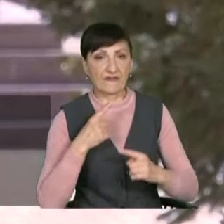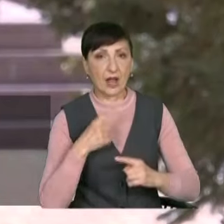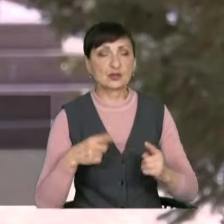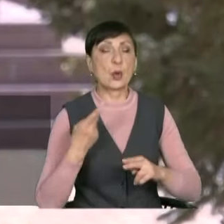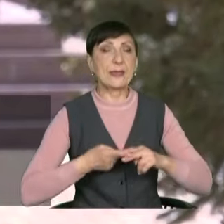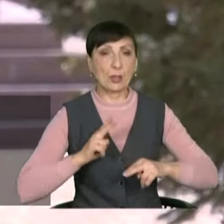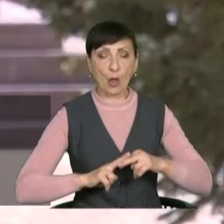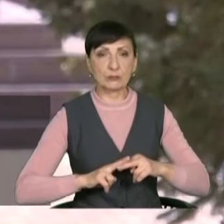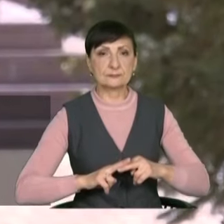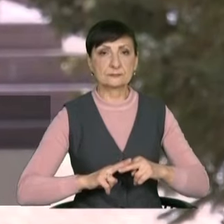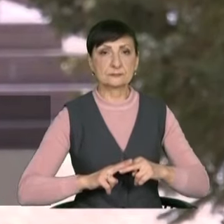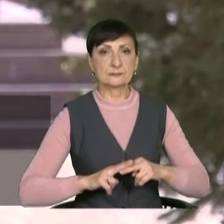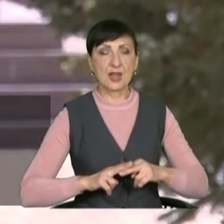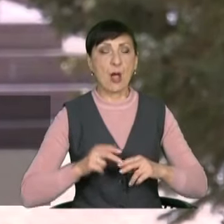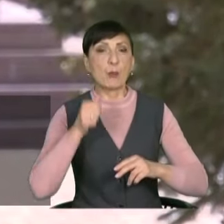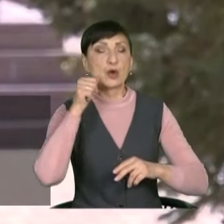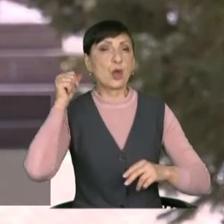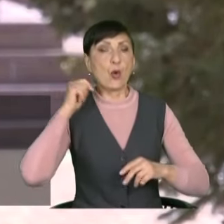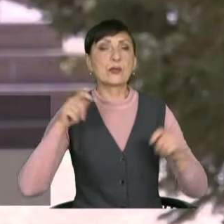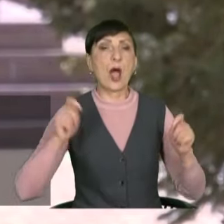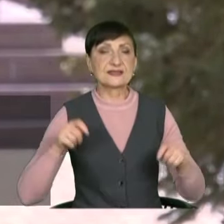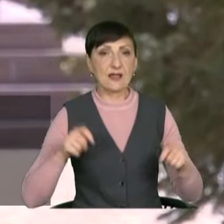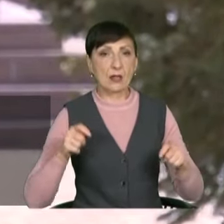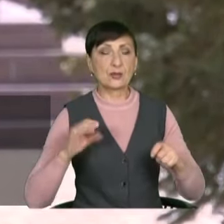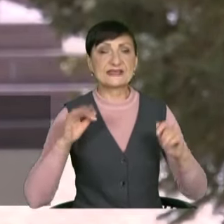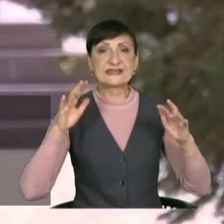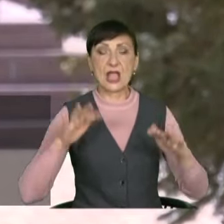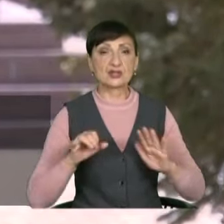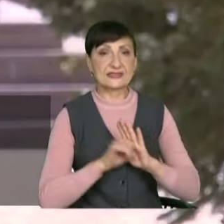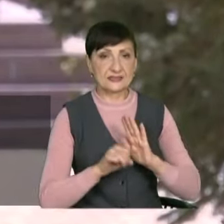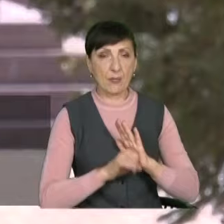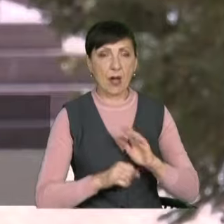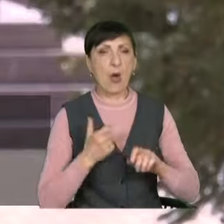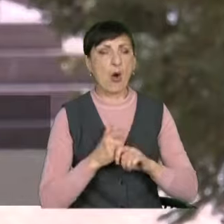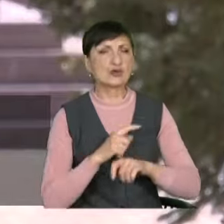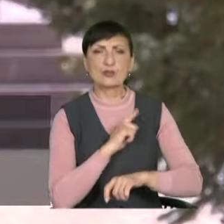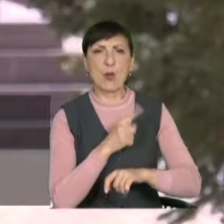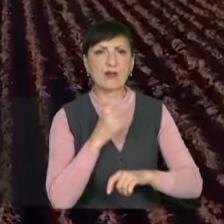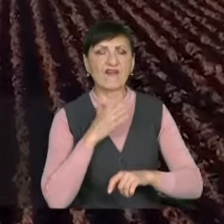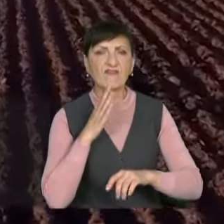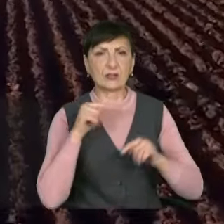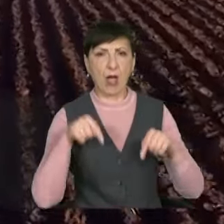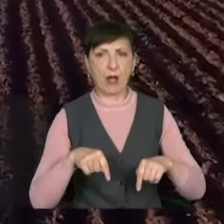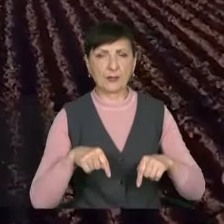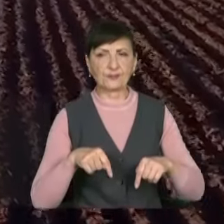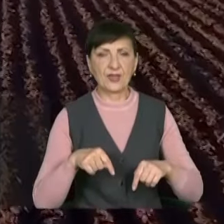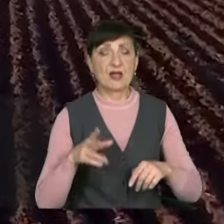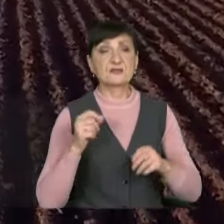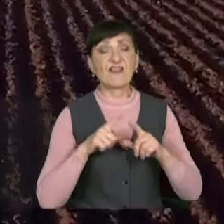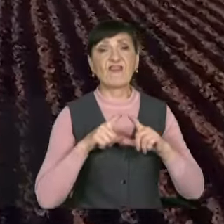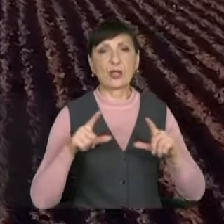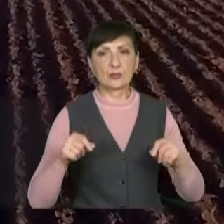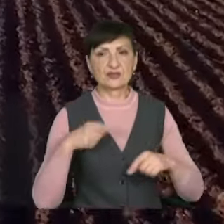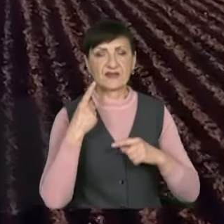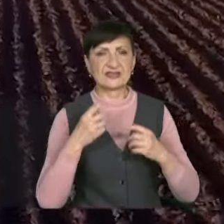именно прошлогодние осадки и снежная зима дали очень мощную влагозарядку. В профильном ведомстве